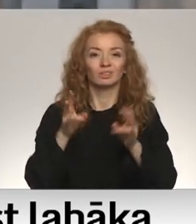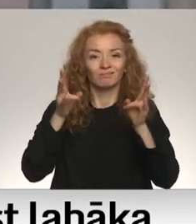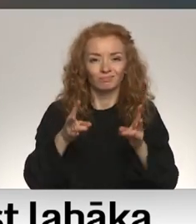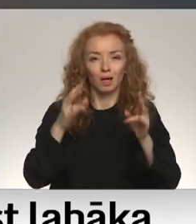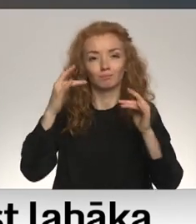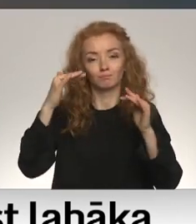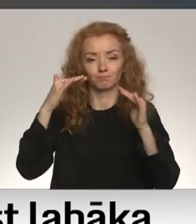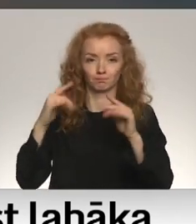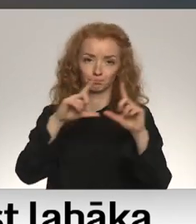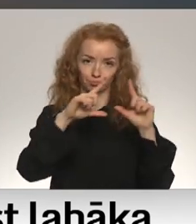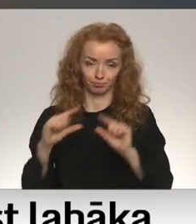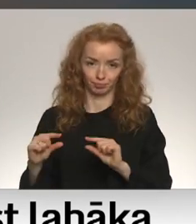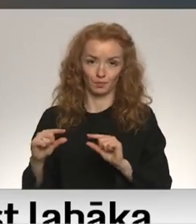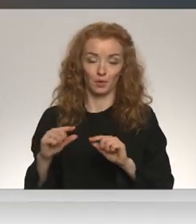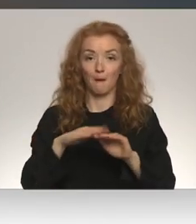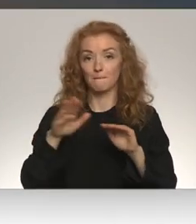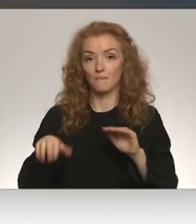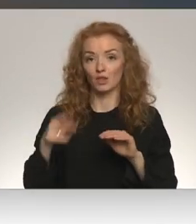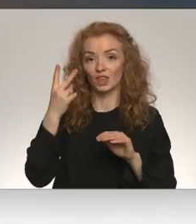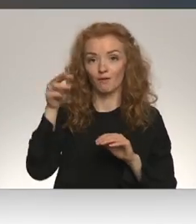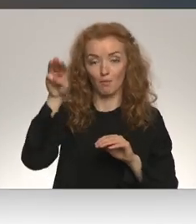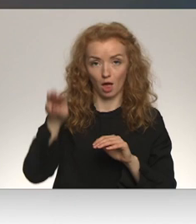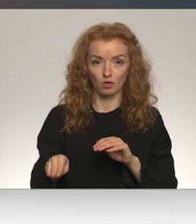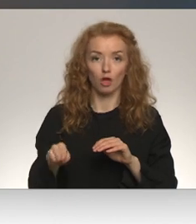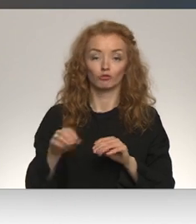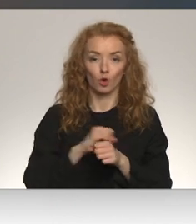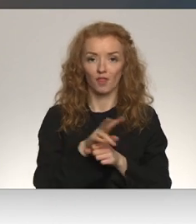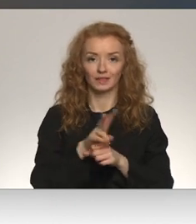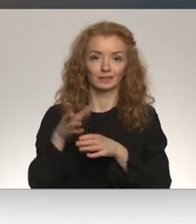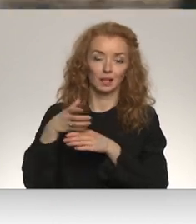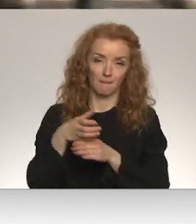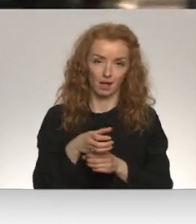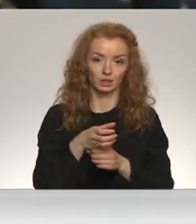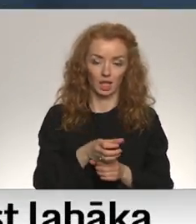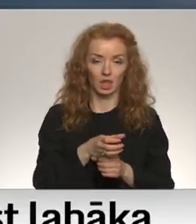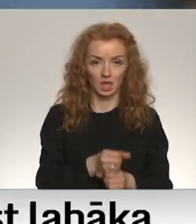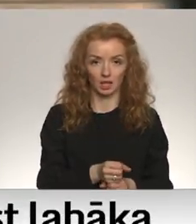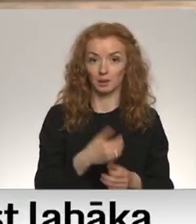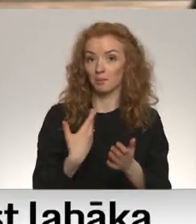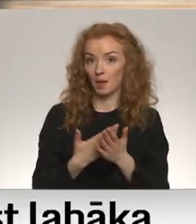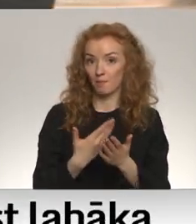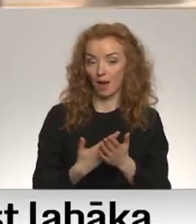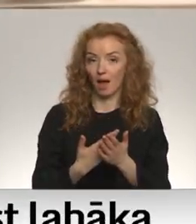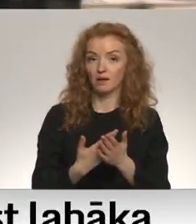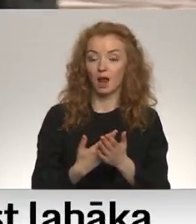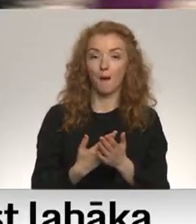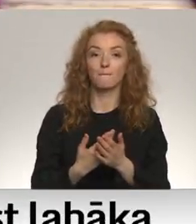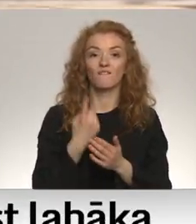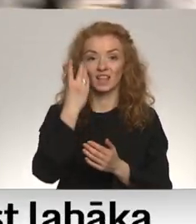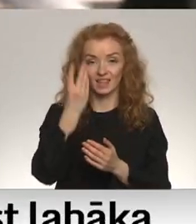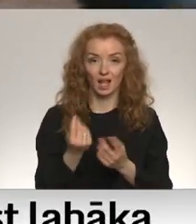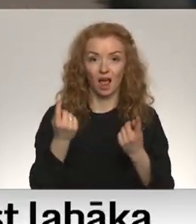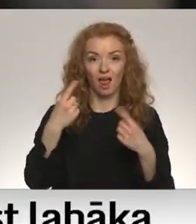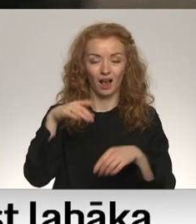samazinās. Mēs redzam, ka pēdējos divus mēnešus ir samazinājums no nedēļas uz nedēļu. Piemēram, dienā jaunatklāto